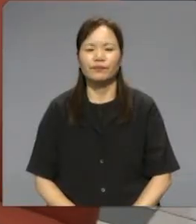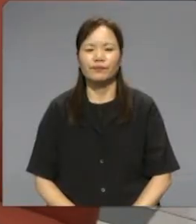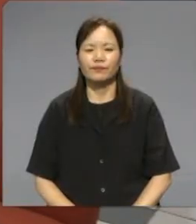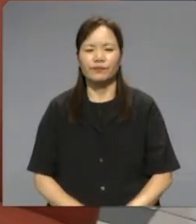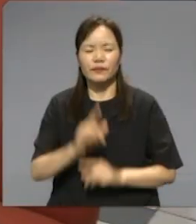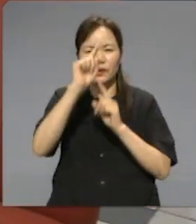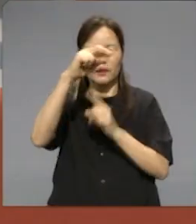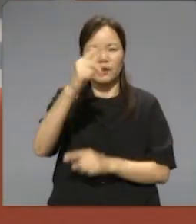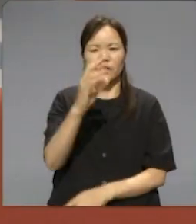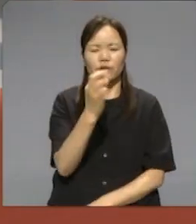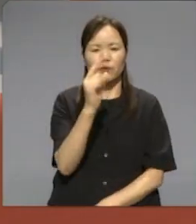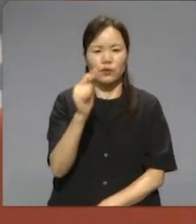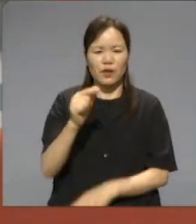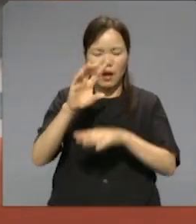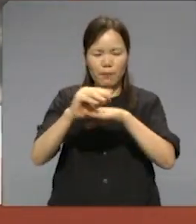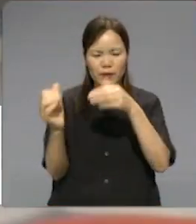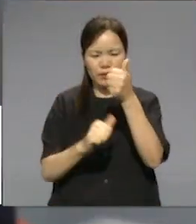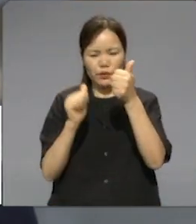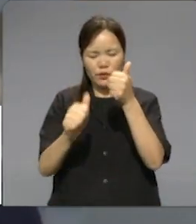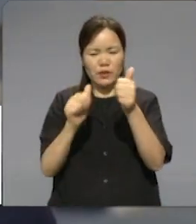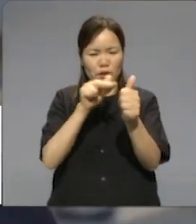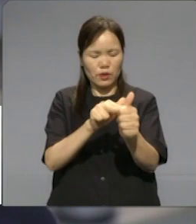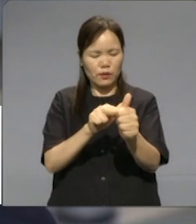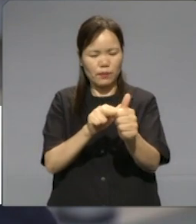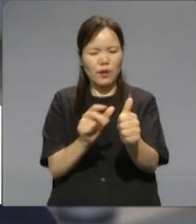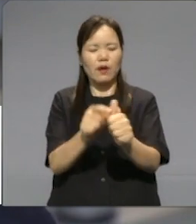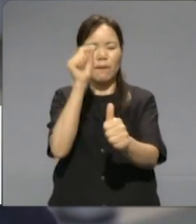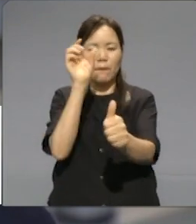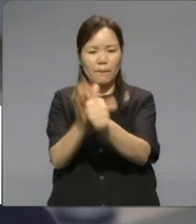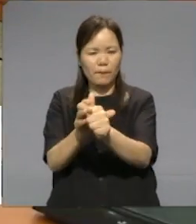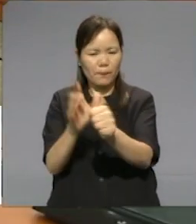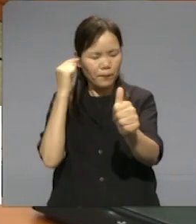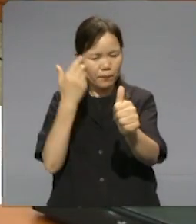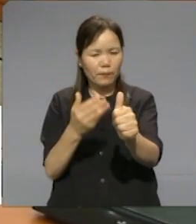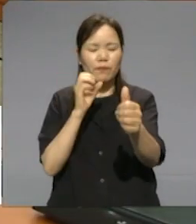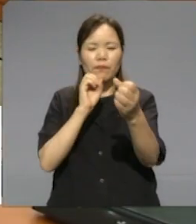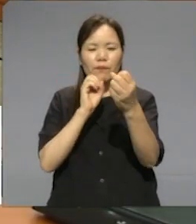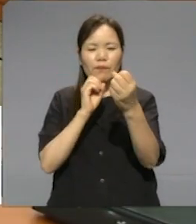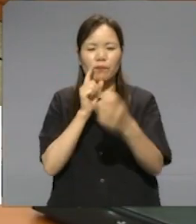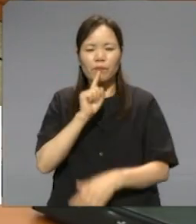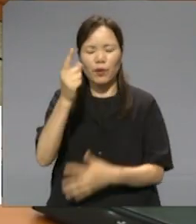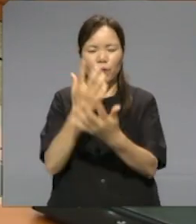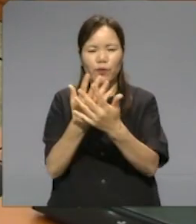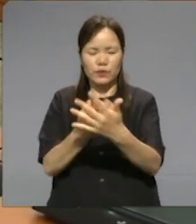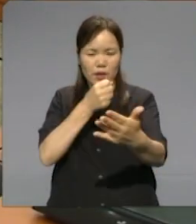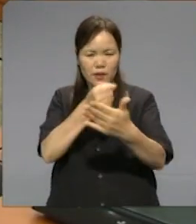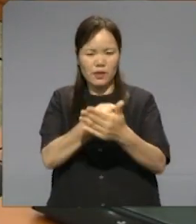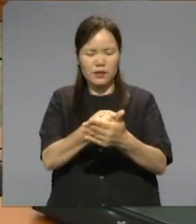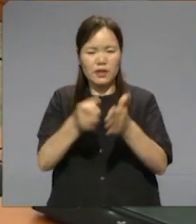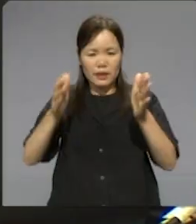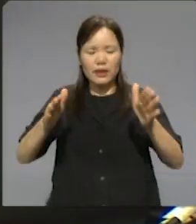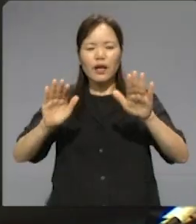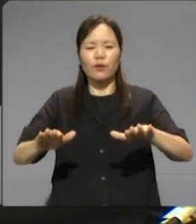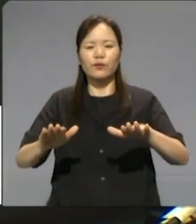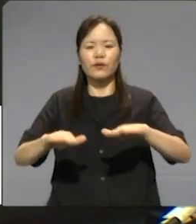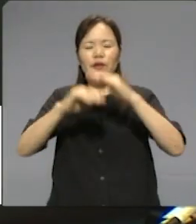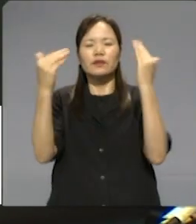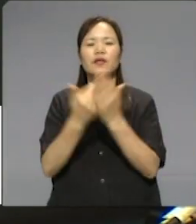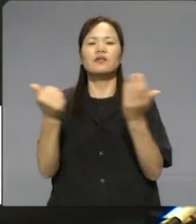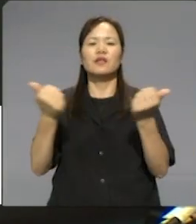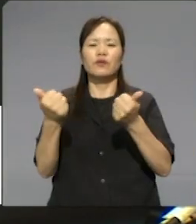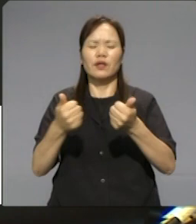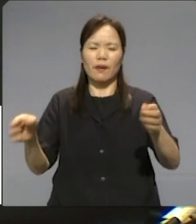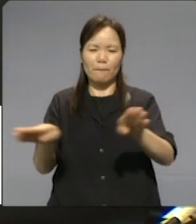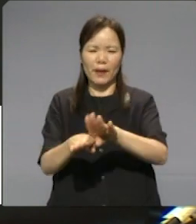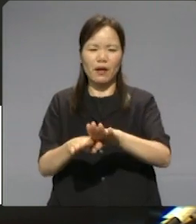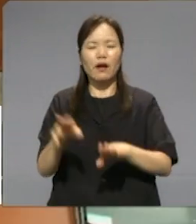이동관 방송통신위원장 후보자 인사청문 보고서 채택시 아닌 오늘 국회과학기술 방송통신위원회 전체 회의도 불발됐습니다